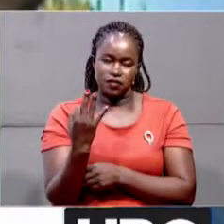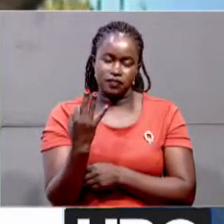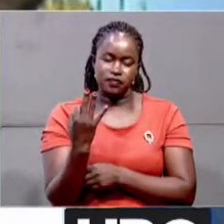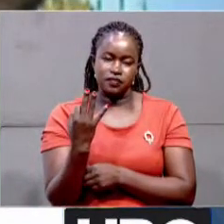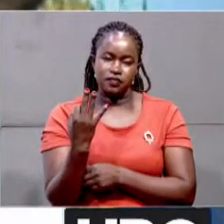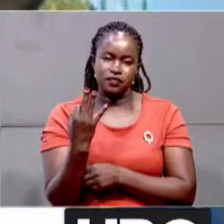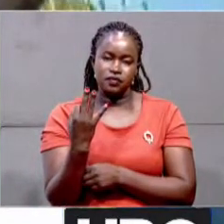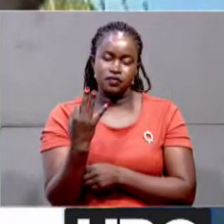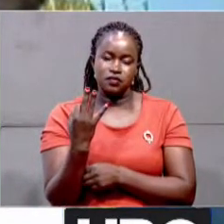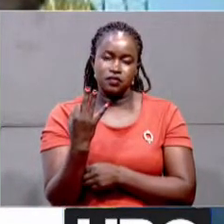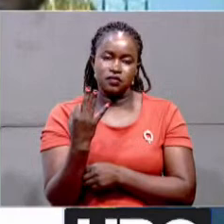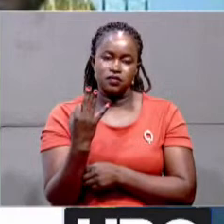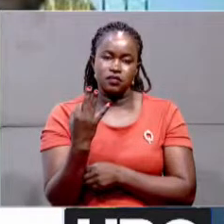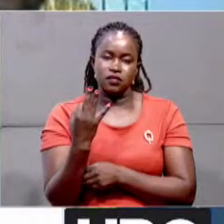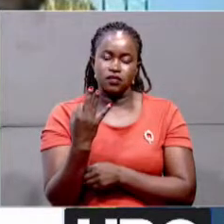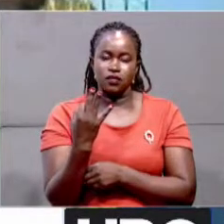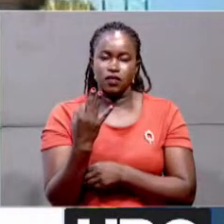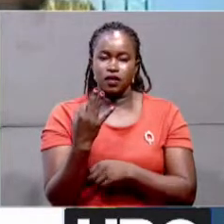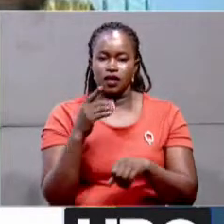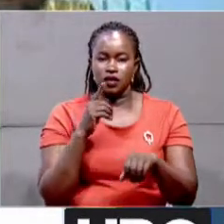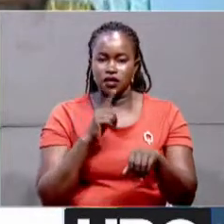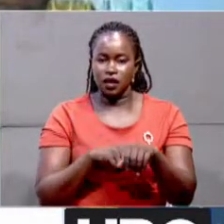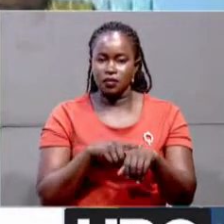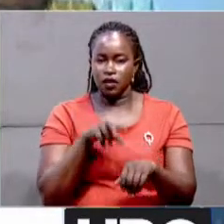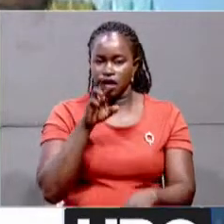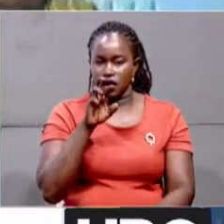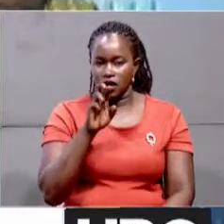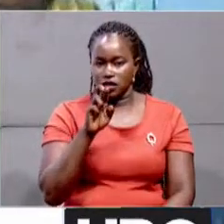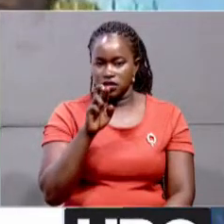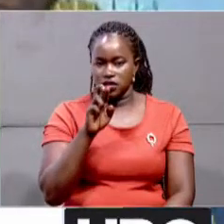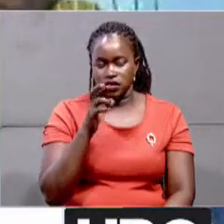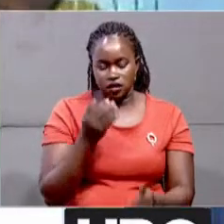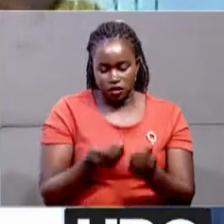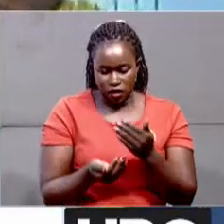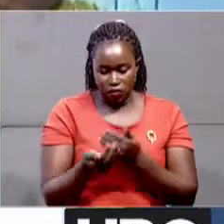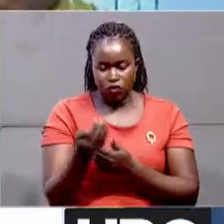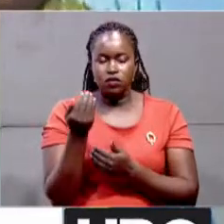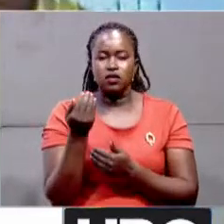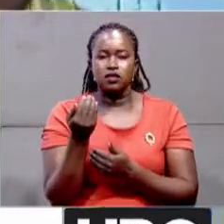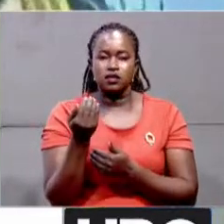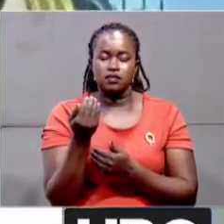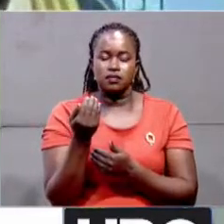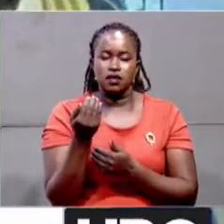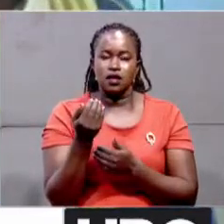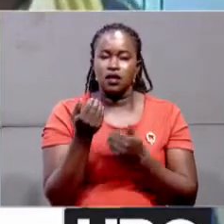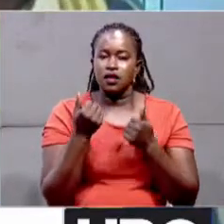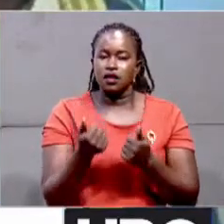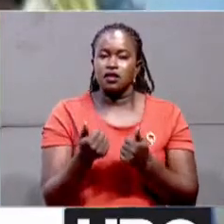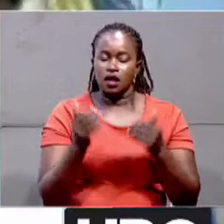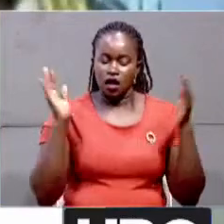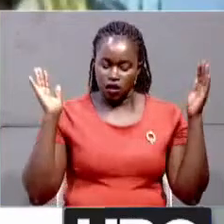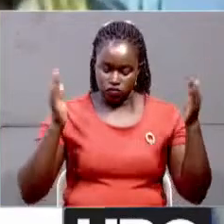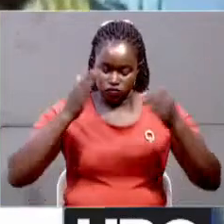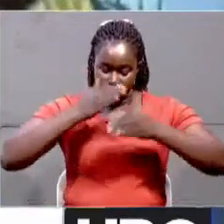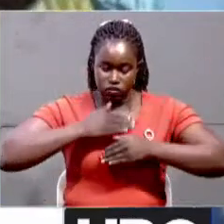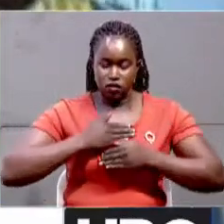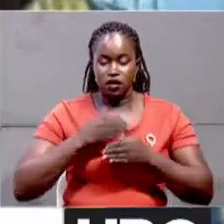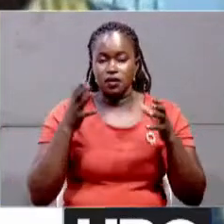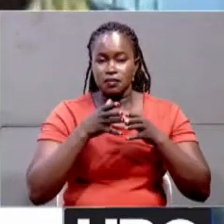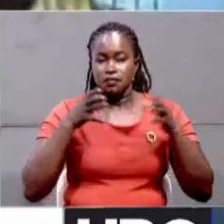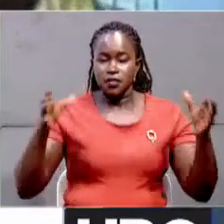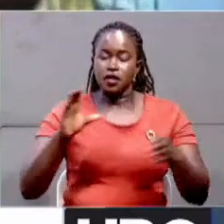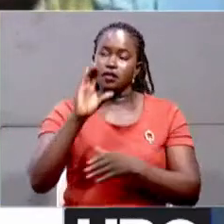2023 Esawa biri ezo kumacha okusala ku muzikiti omukulu